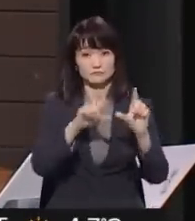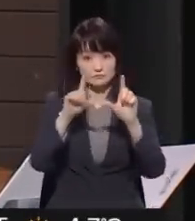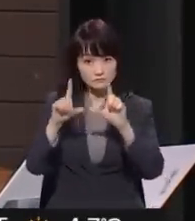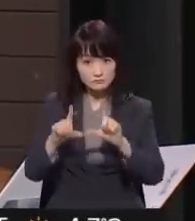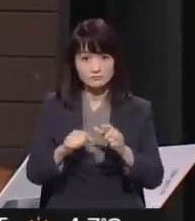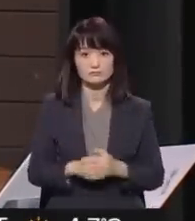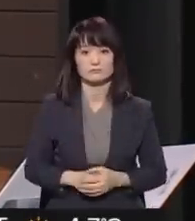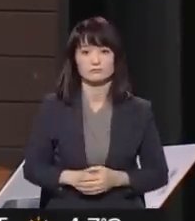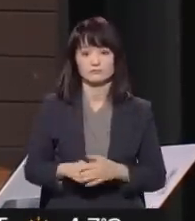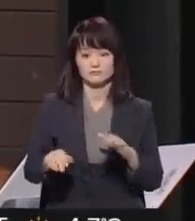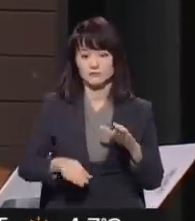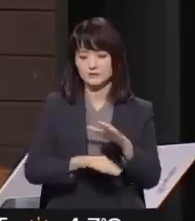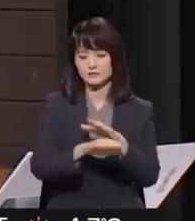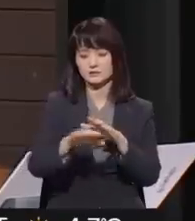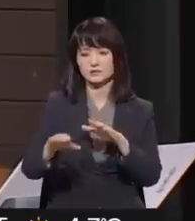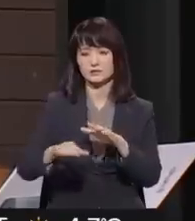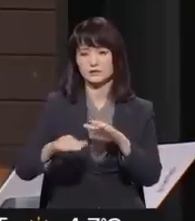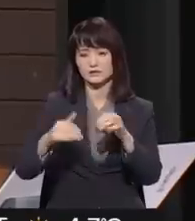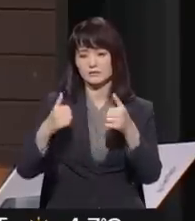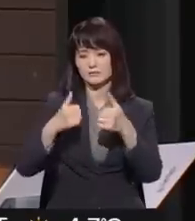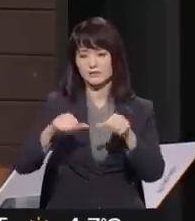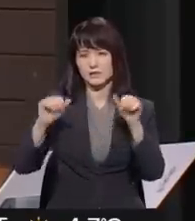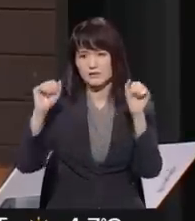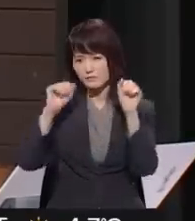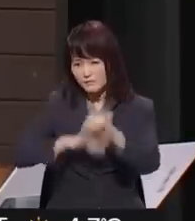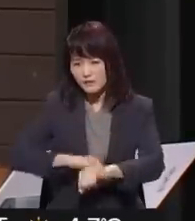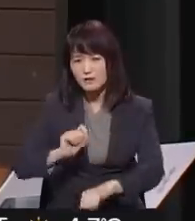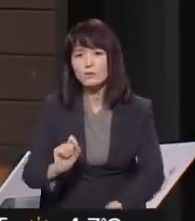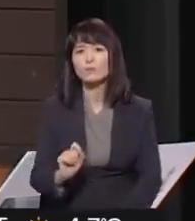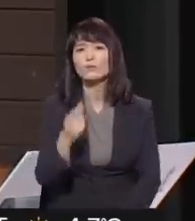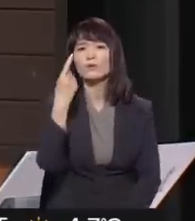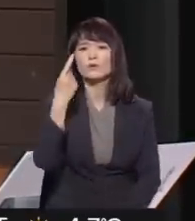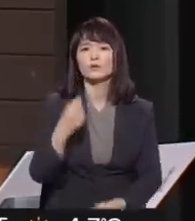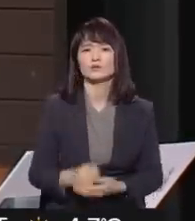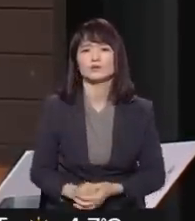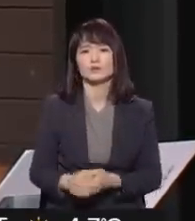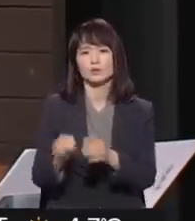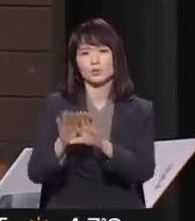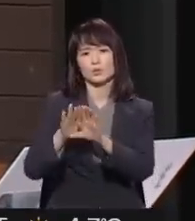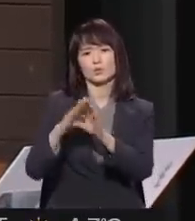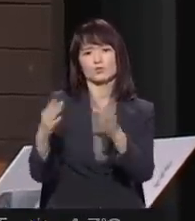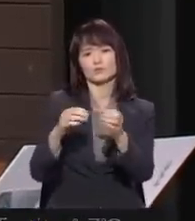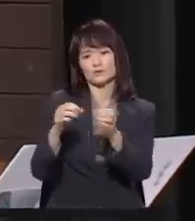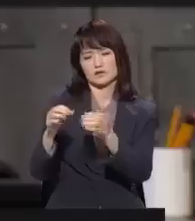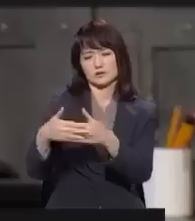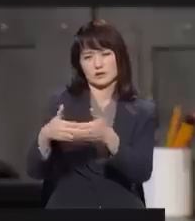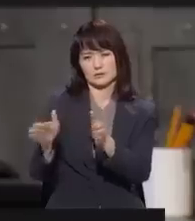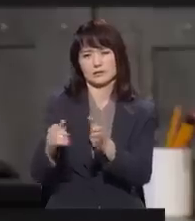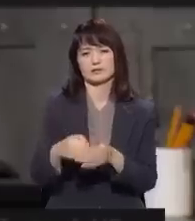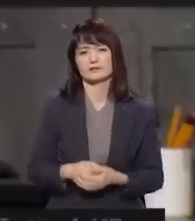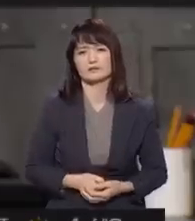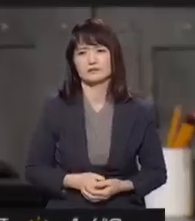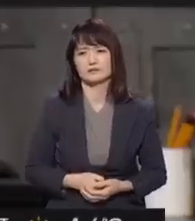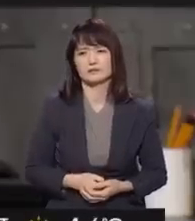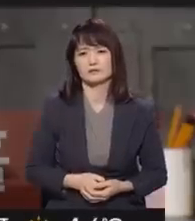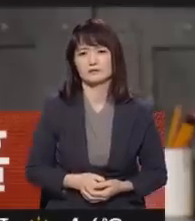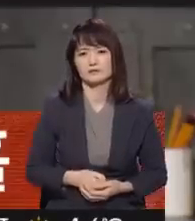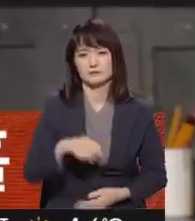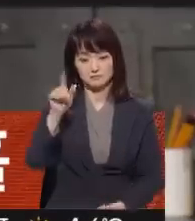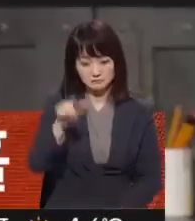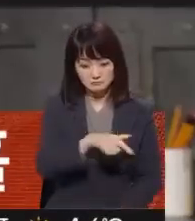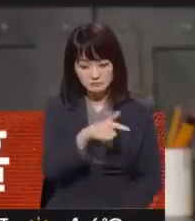가정이 깨지게 된 그 원인 발단이 오픈 채팅방이었다는 거죠 그렇습니다 이게 단란한 가정이죠 그런데 하루는